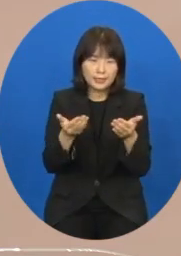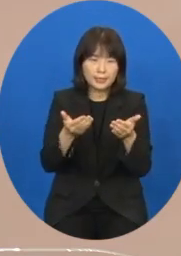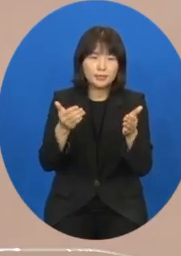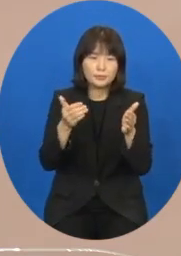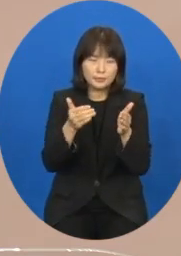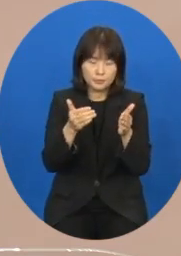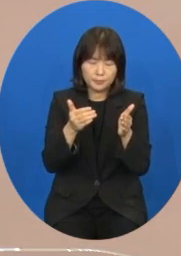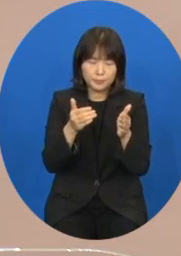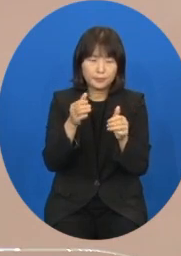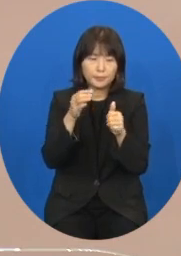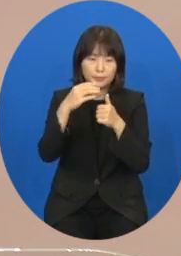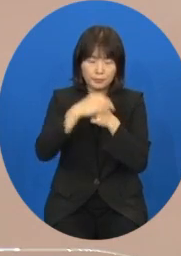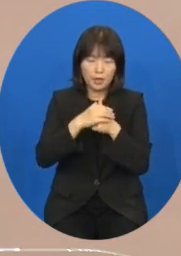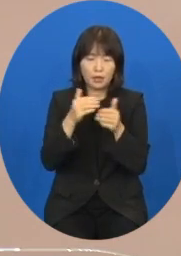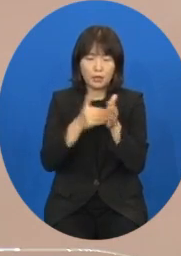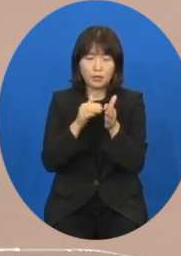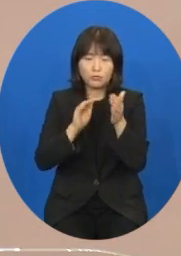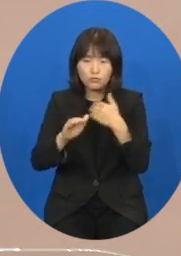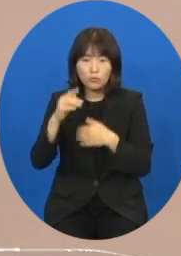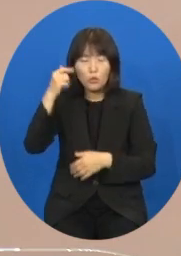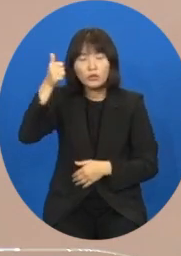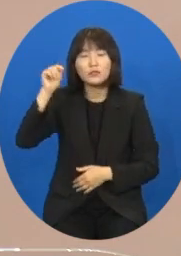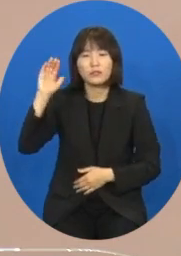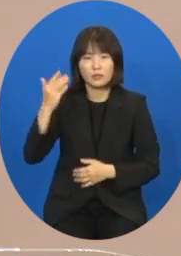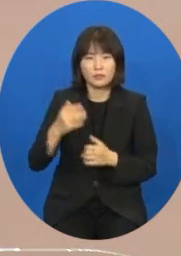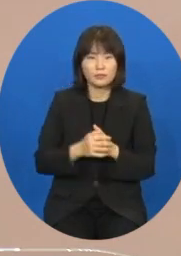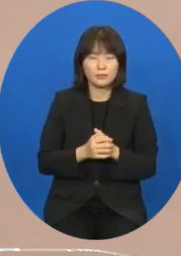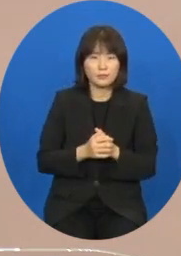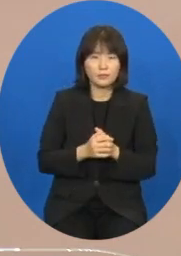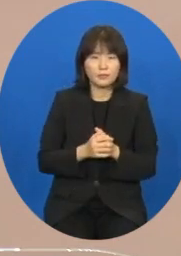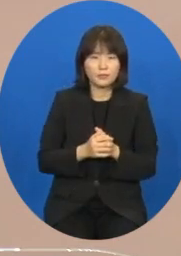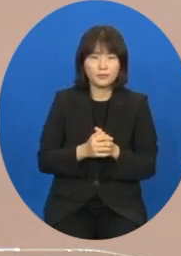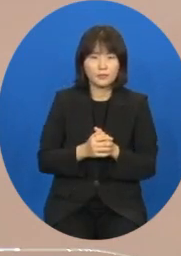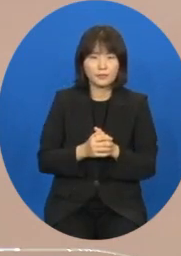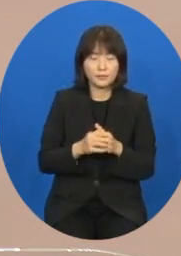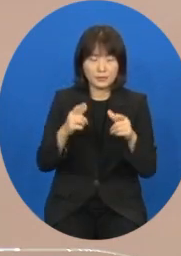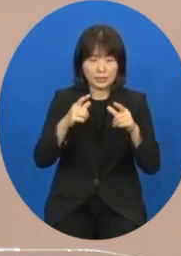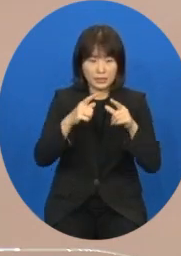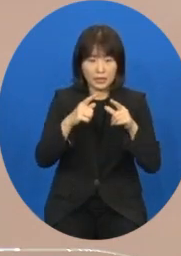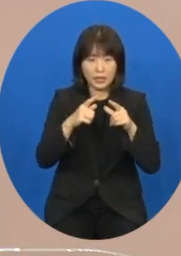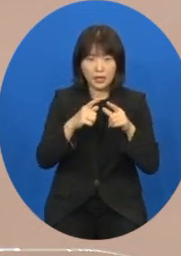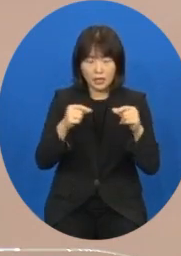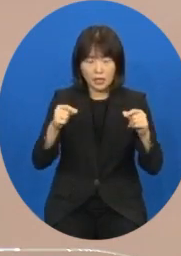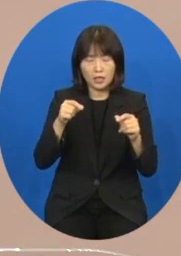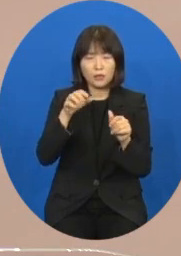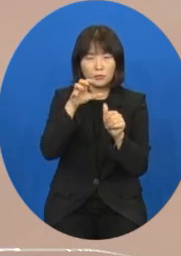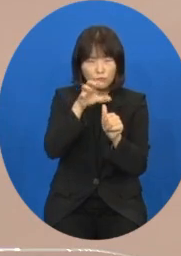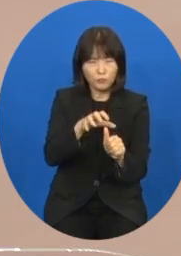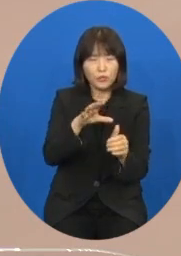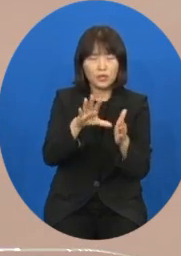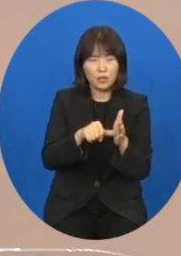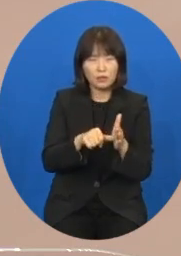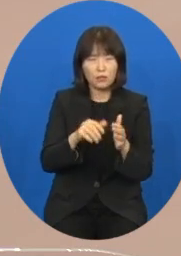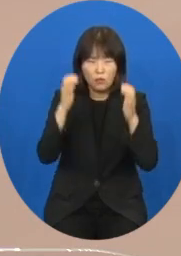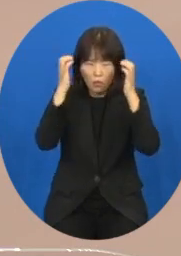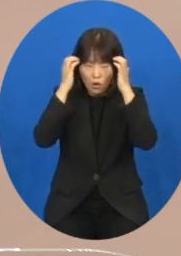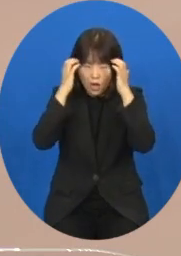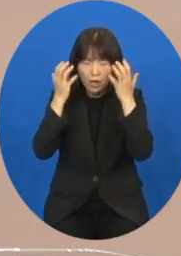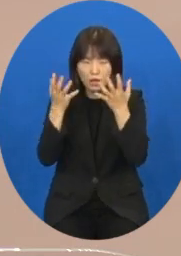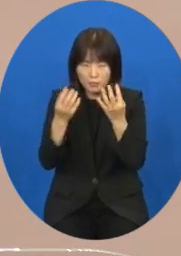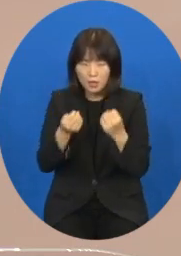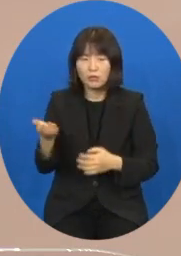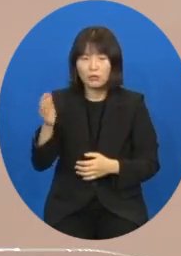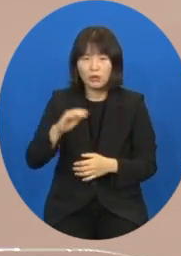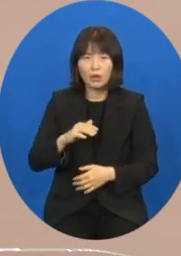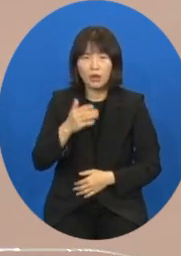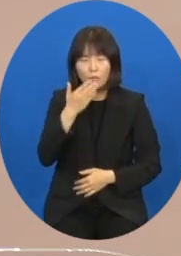6.25 전쟁 때 순교하셨지만 일제시대 때도 말할 수 없이 고생을 하셨는데 먹고